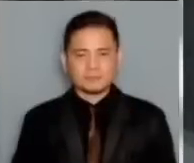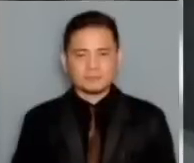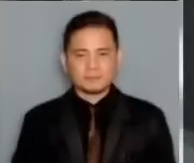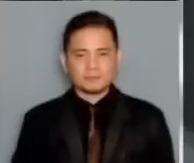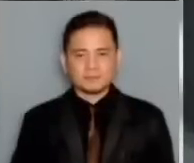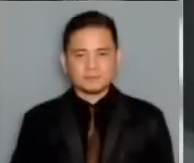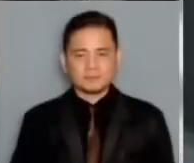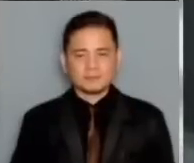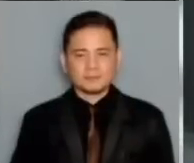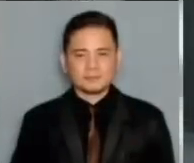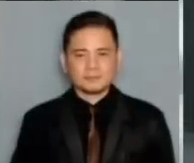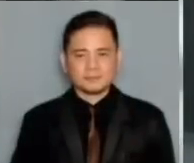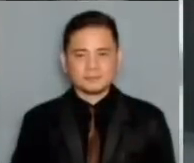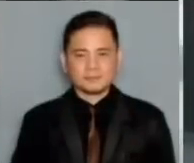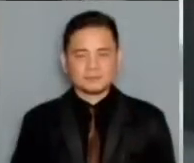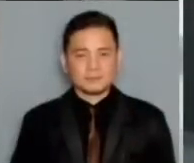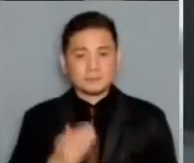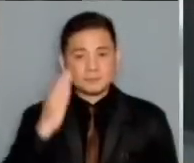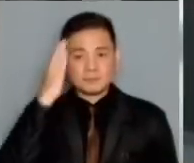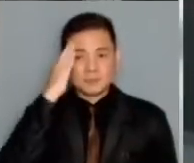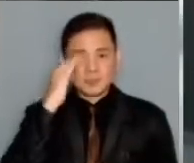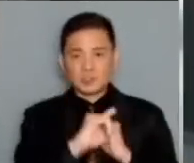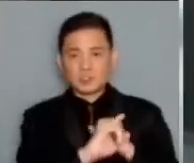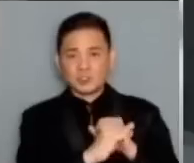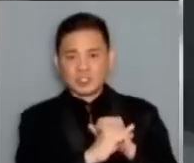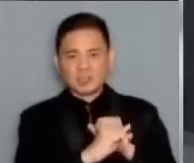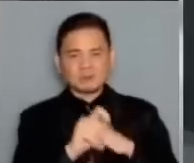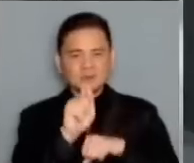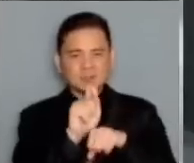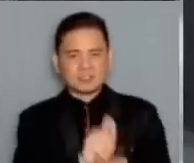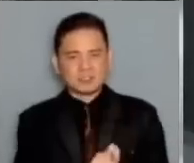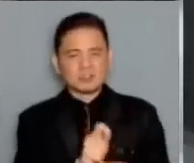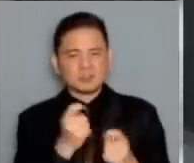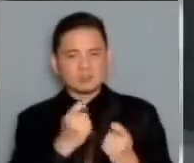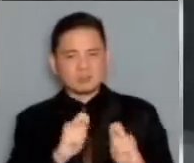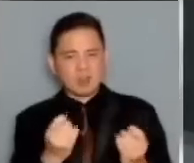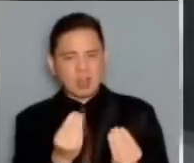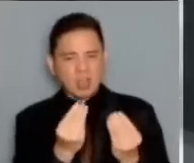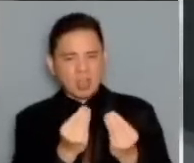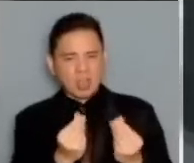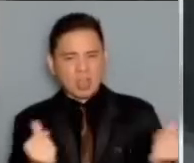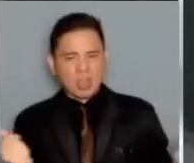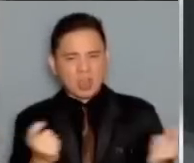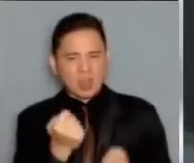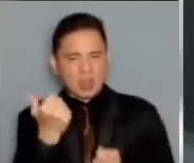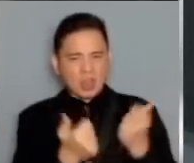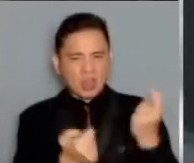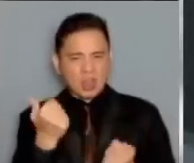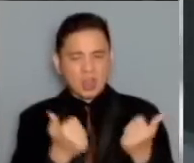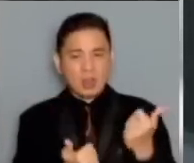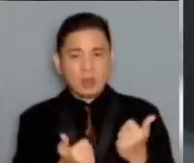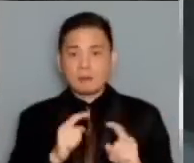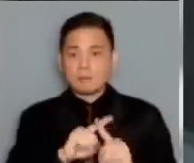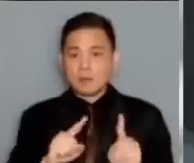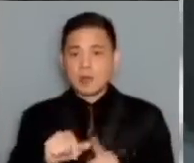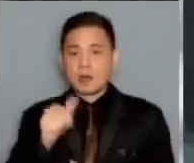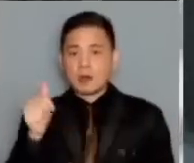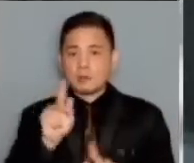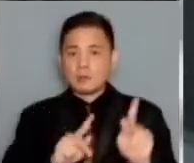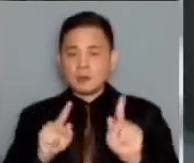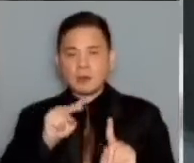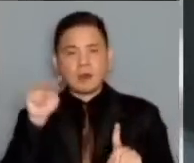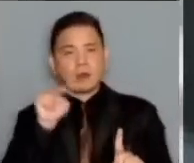Face out ang tingin ng iba sa planong modernization ng mga jeepney. Pero ang iba, may nakikita pa rin pakinabang sa hari ng